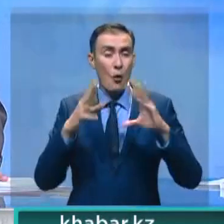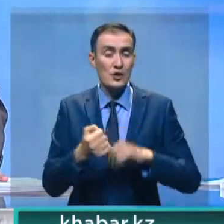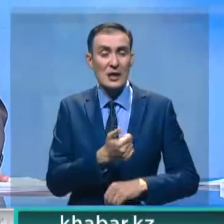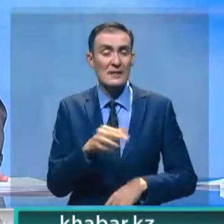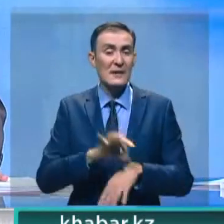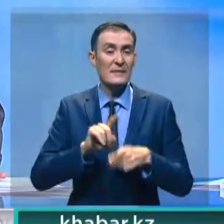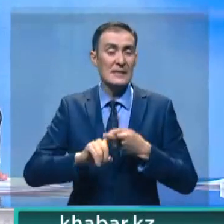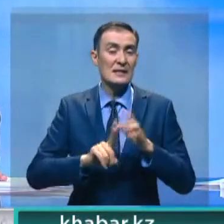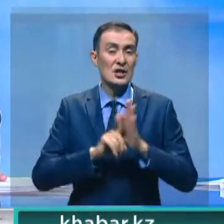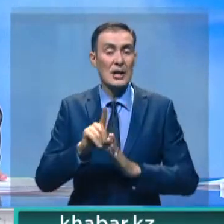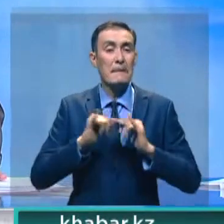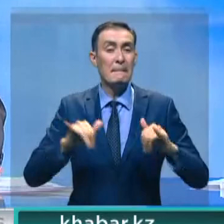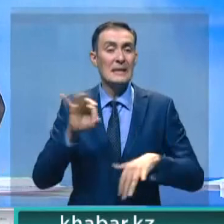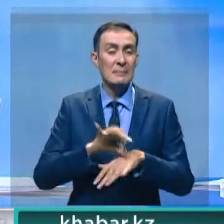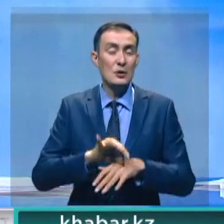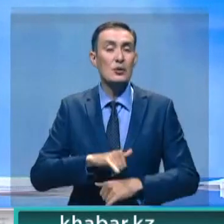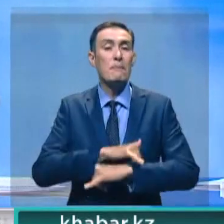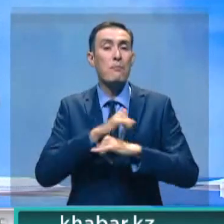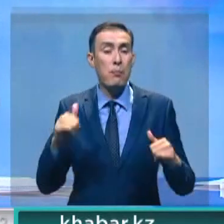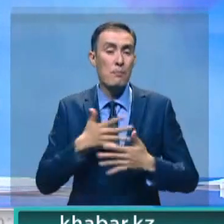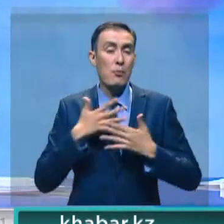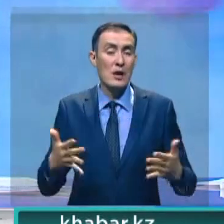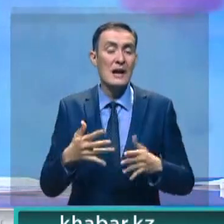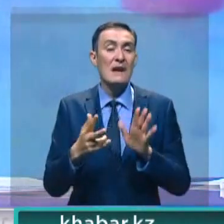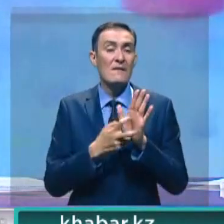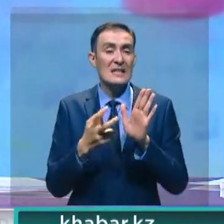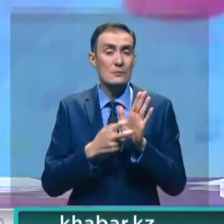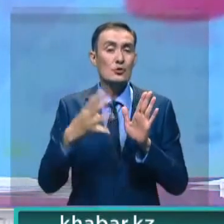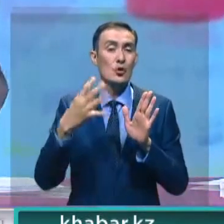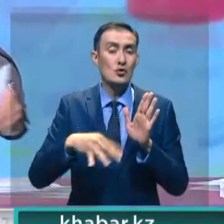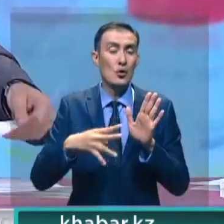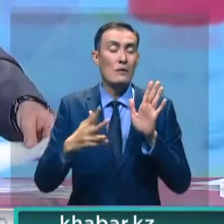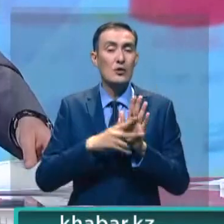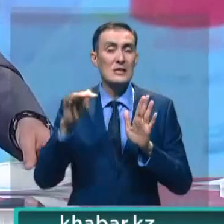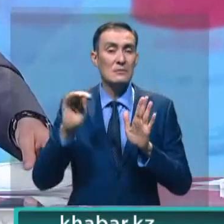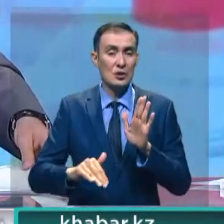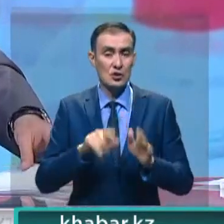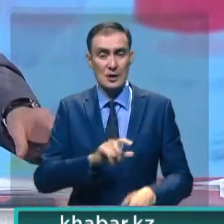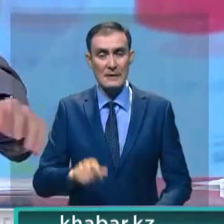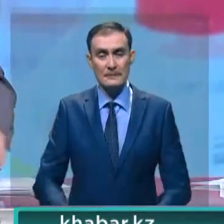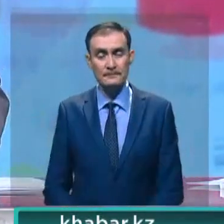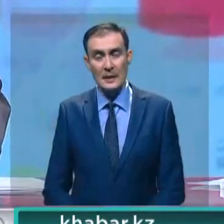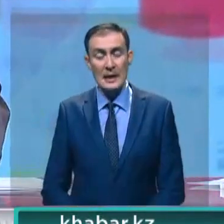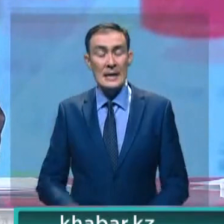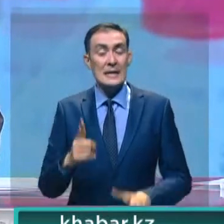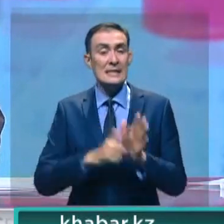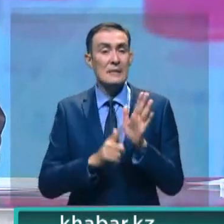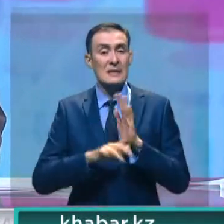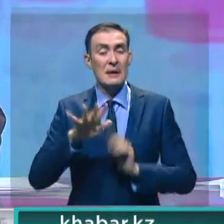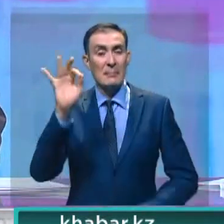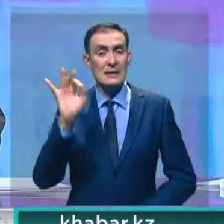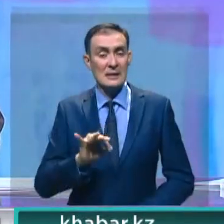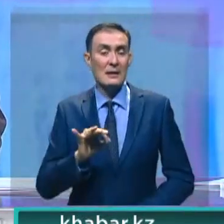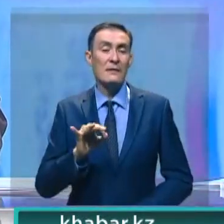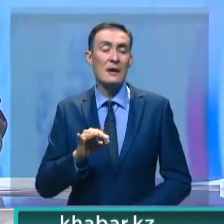число инфицированных с начала пандемии превысило 848 тысяч. 75%